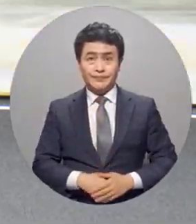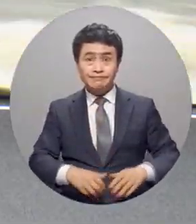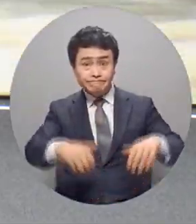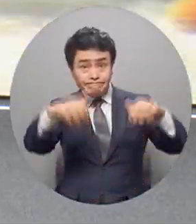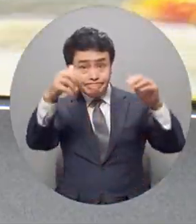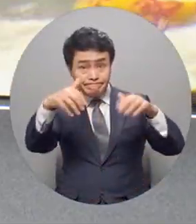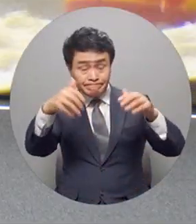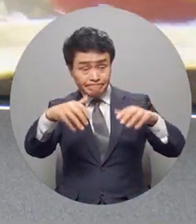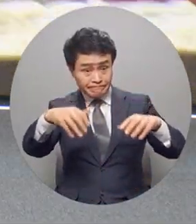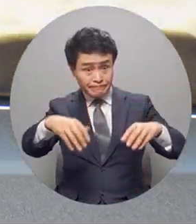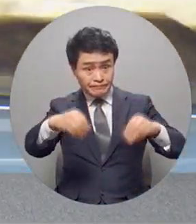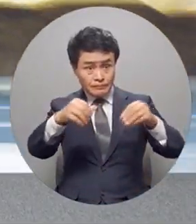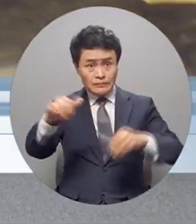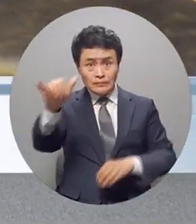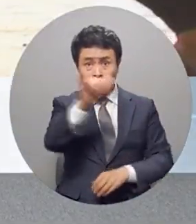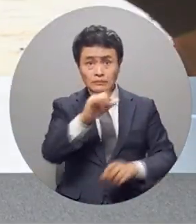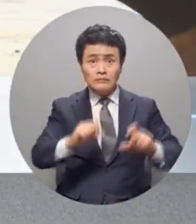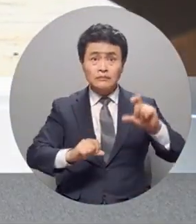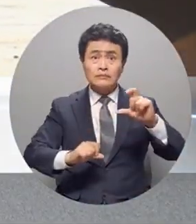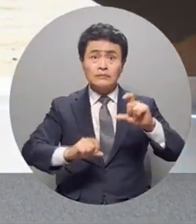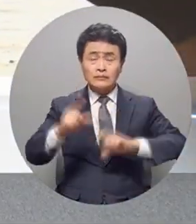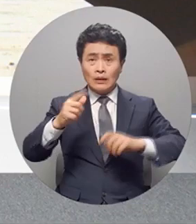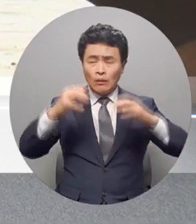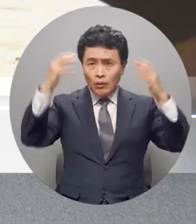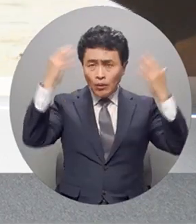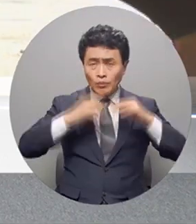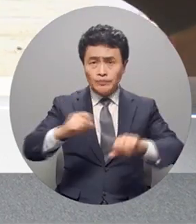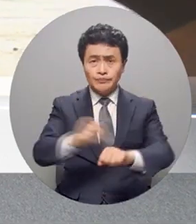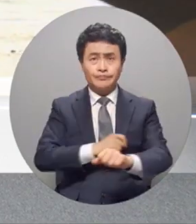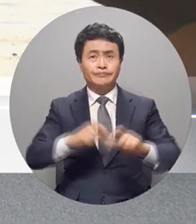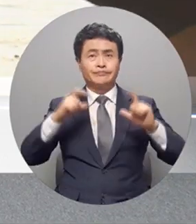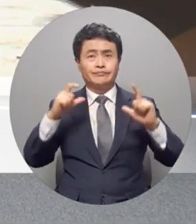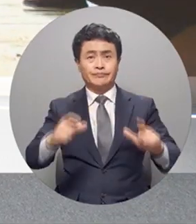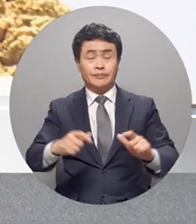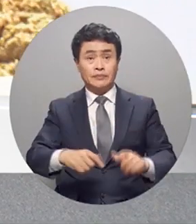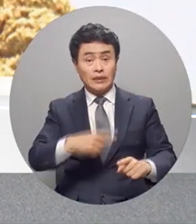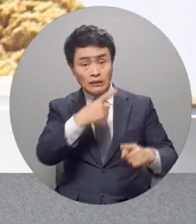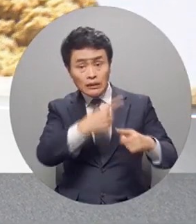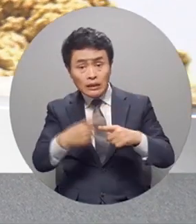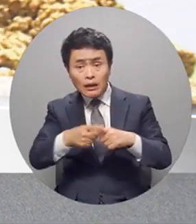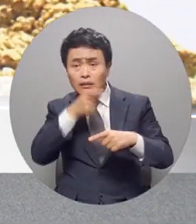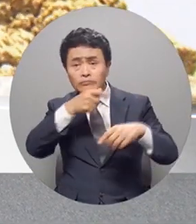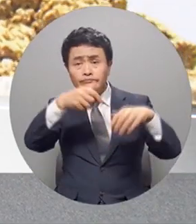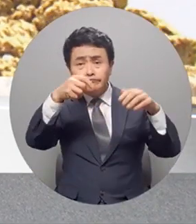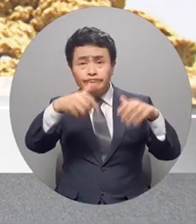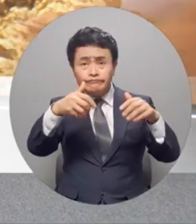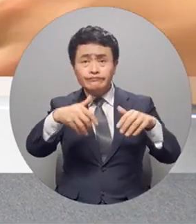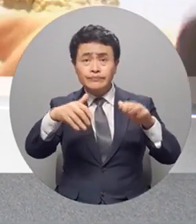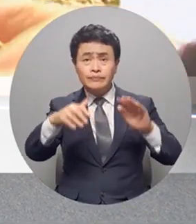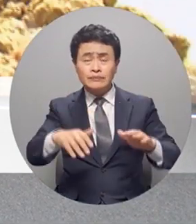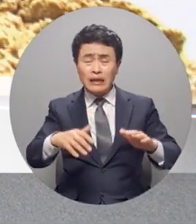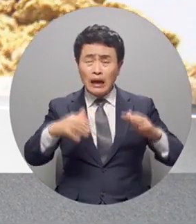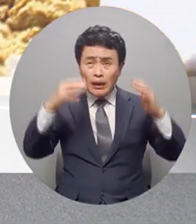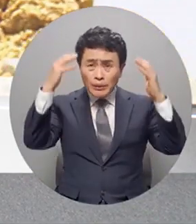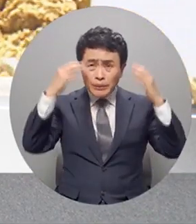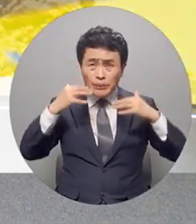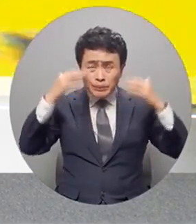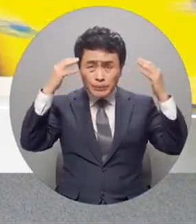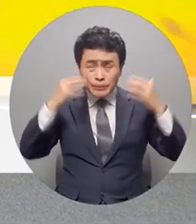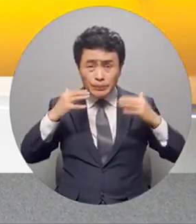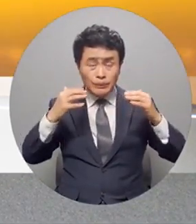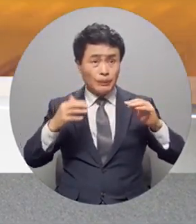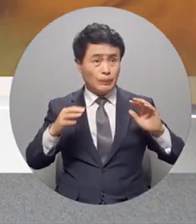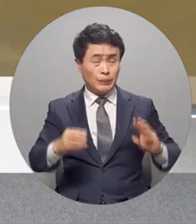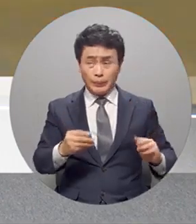장맛비가 잦아들고 전국 대부분 지역에 폭염특보가 내려졌습니다. 간간이 비까지 내려서 습한 날씨와 무더위를